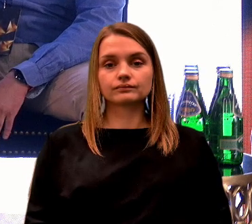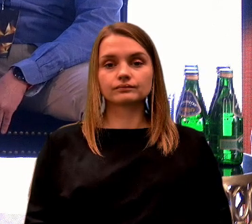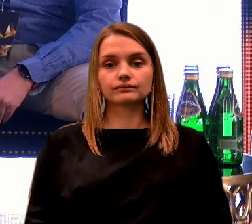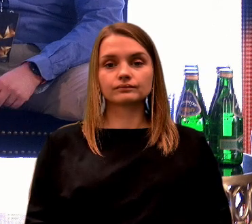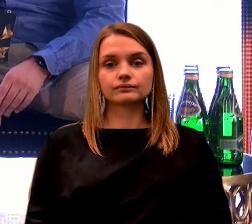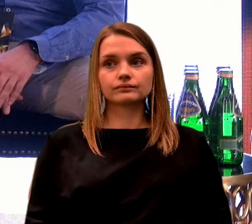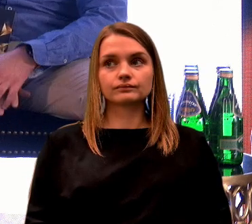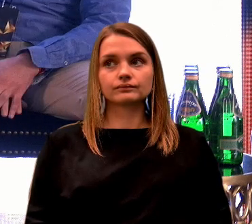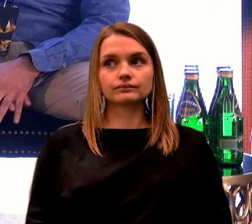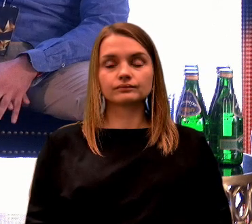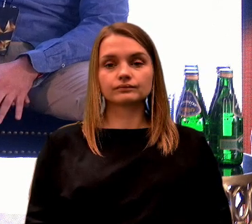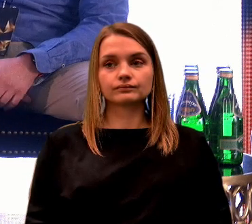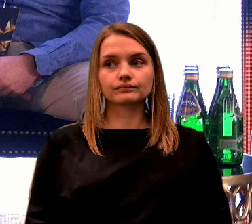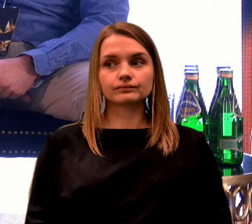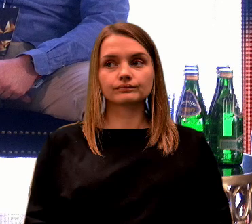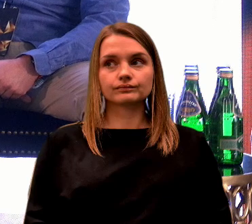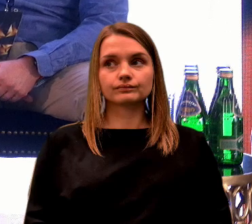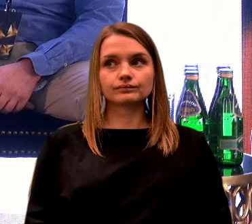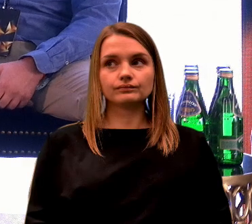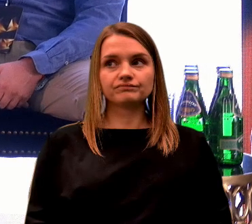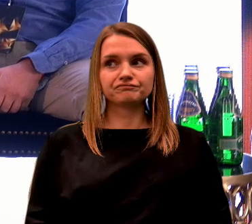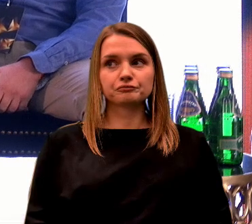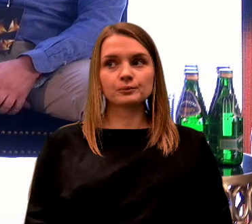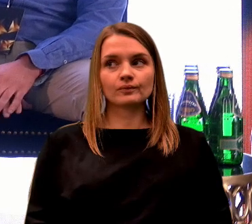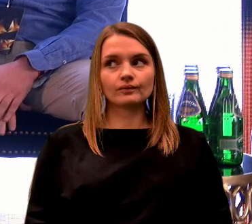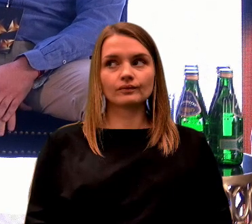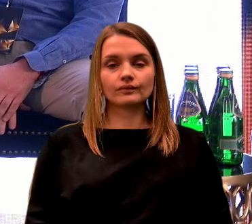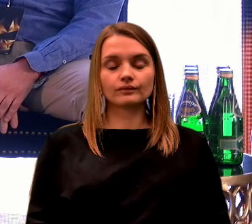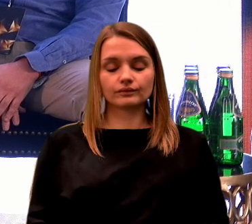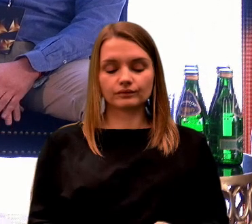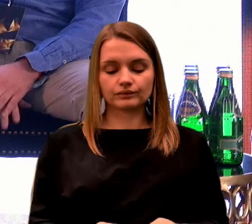się przestraszyłam, że ten wysoki wynik to jest do tego pytania.